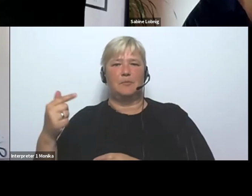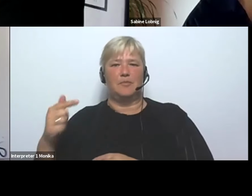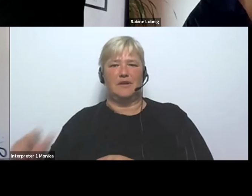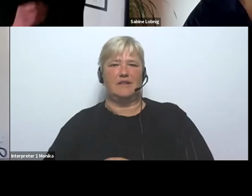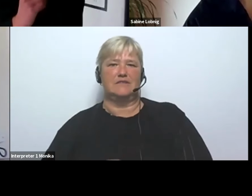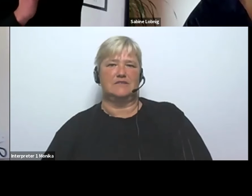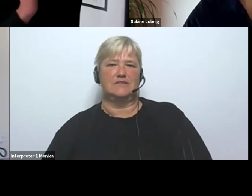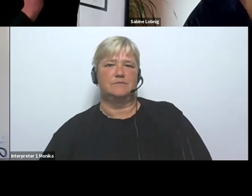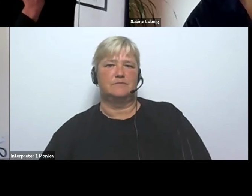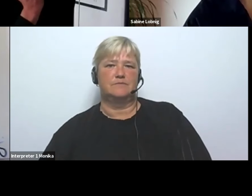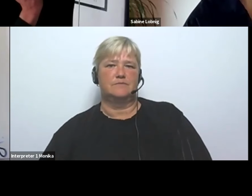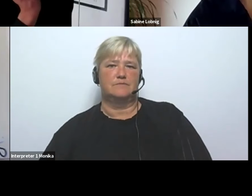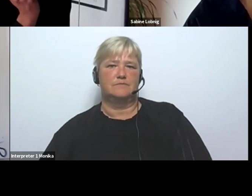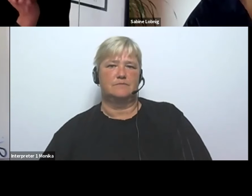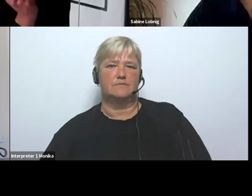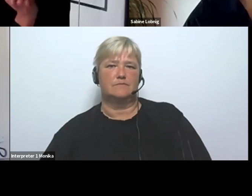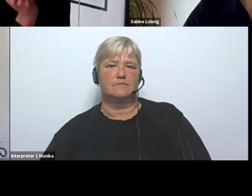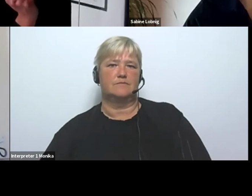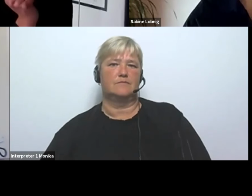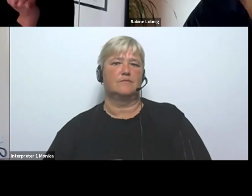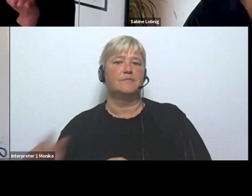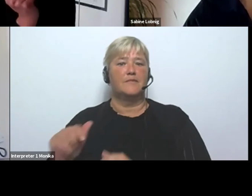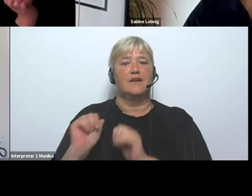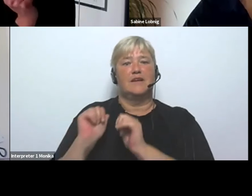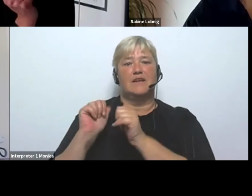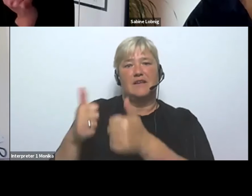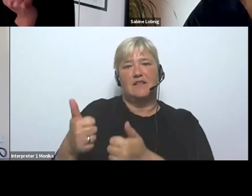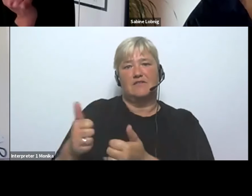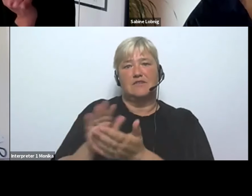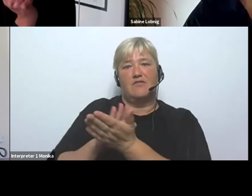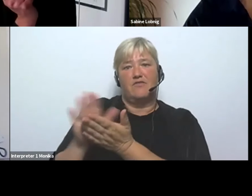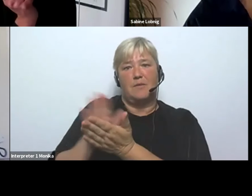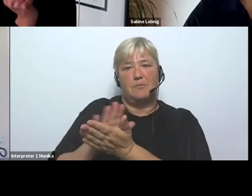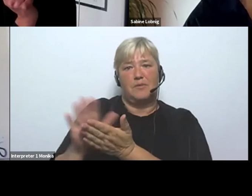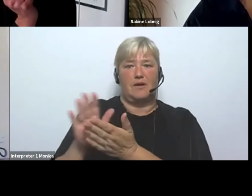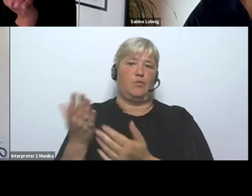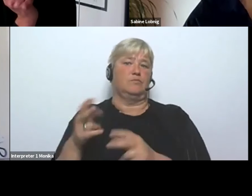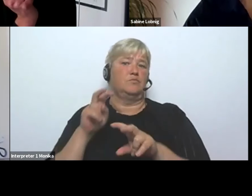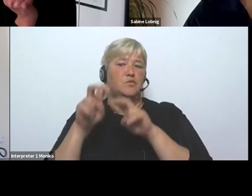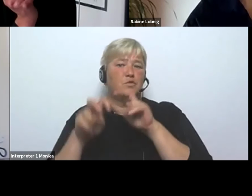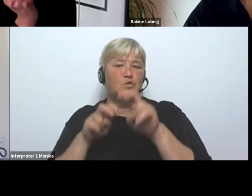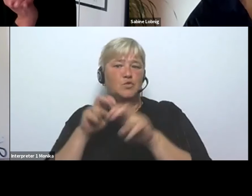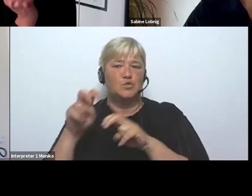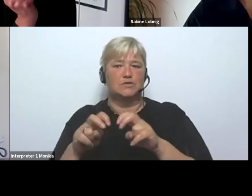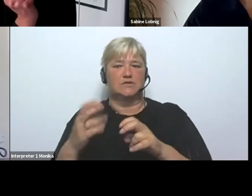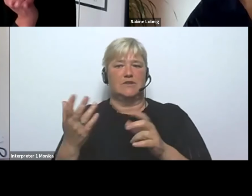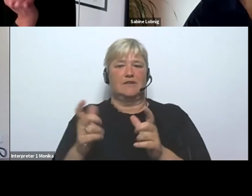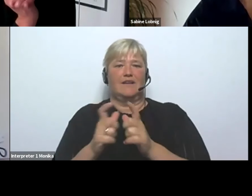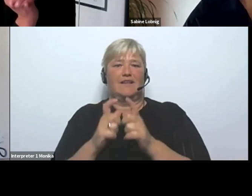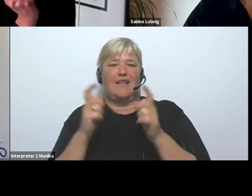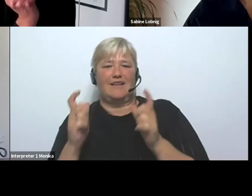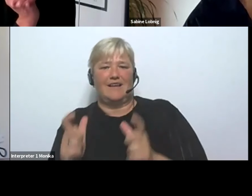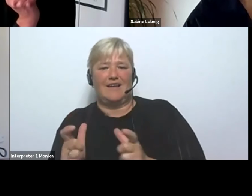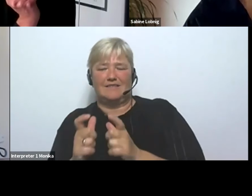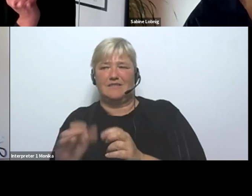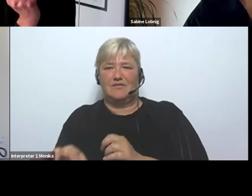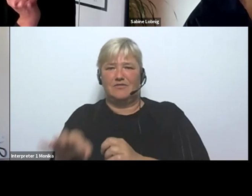Initiative. Und das hilft Verbrauchern, Nutzern, Geräte zu finden, die von